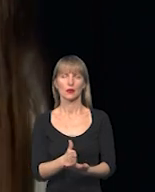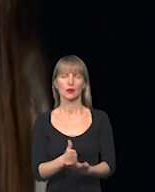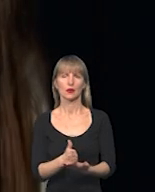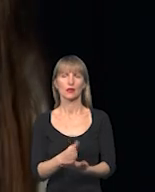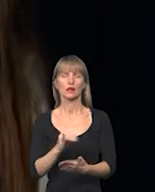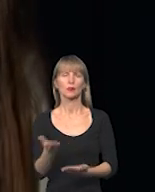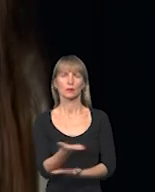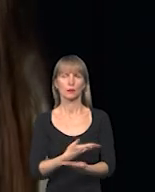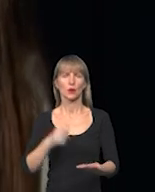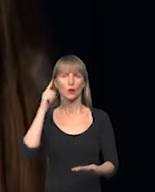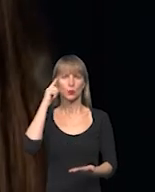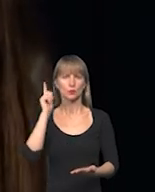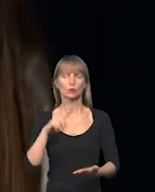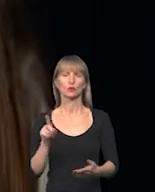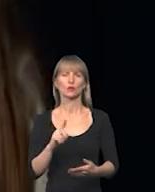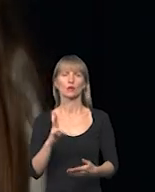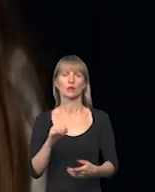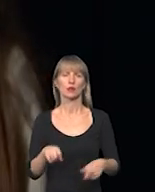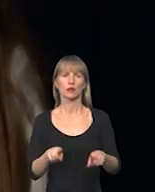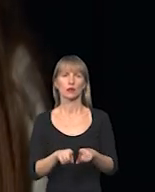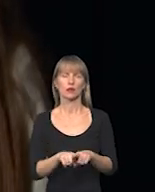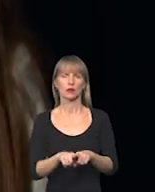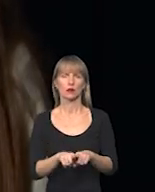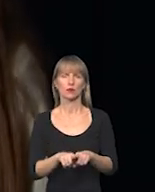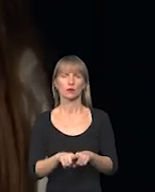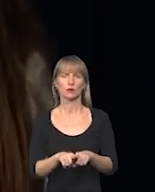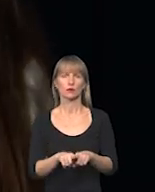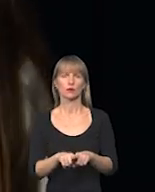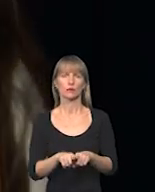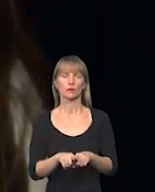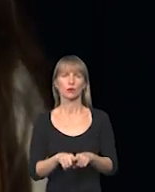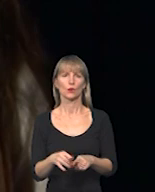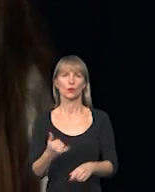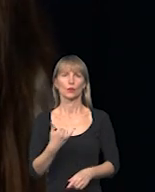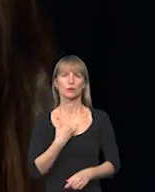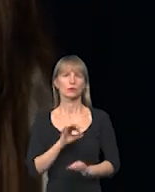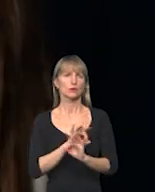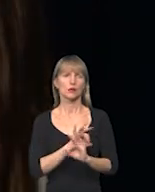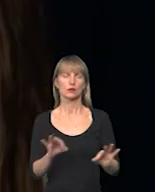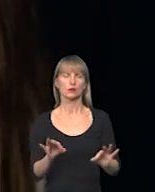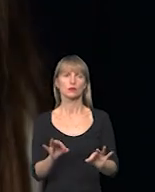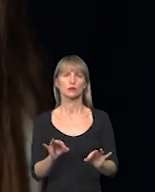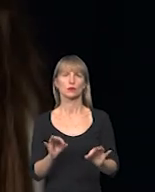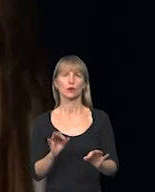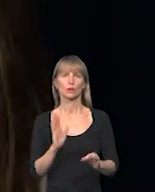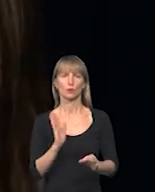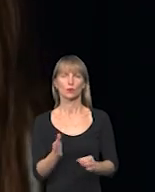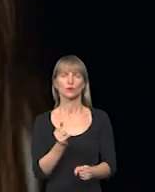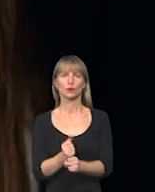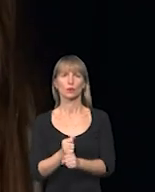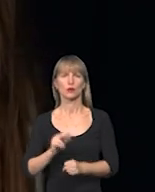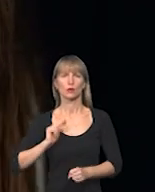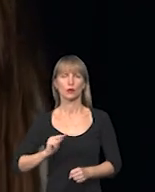ми розуміємо, що на даному об'єкті у нас класно вийде зробити роботу, то да,